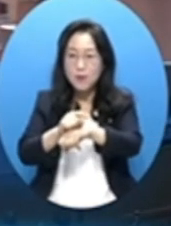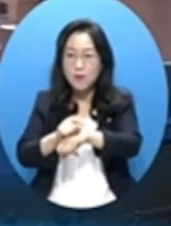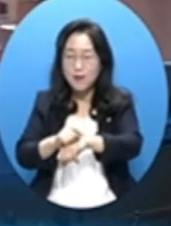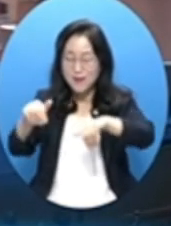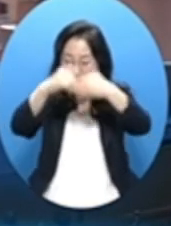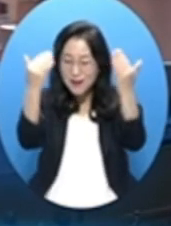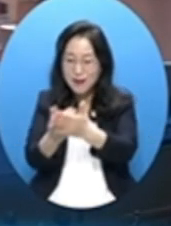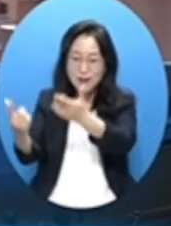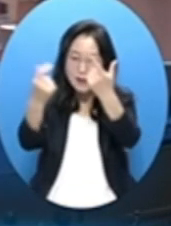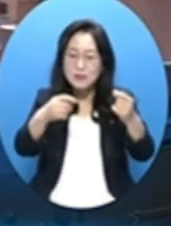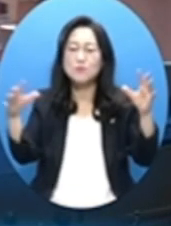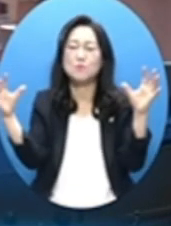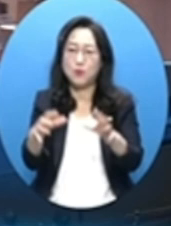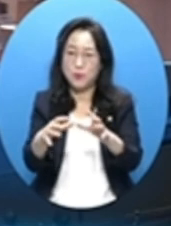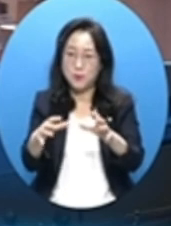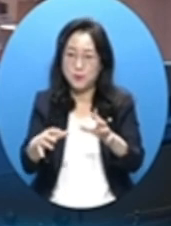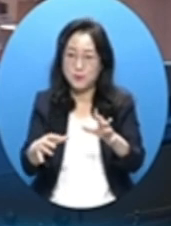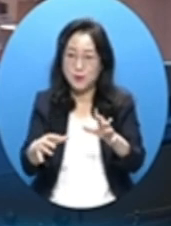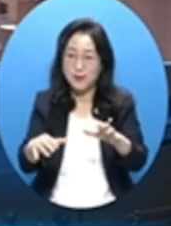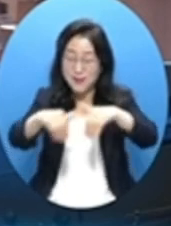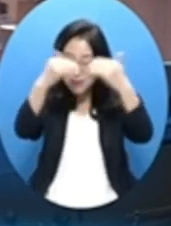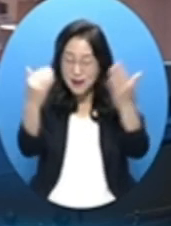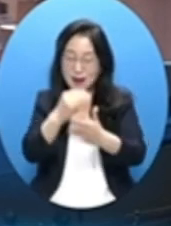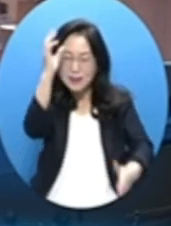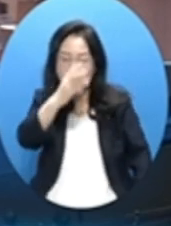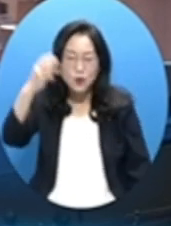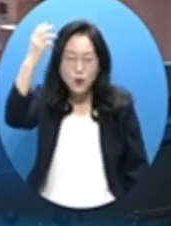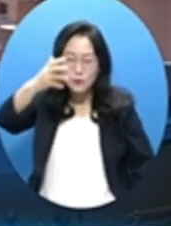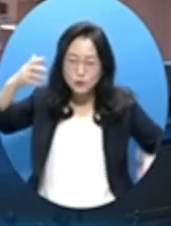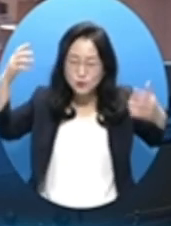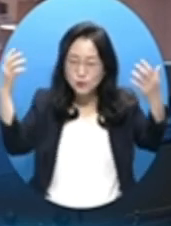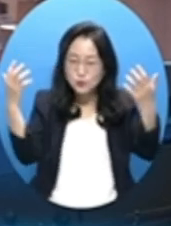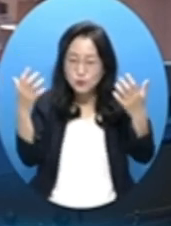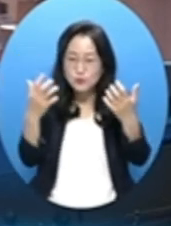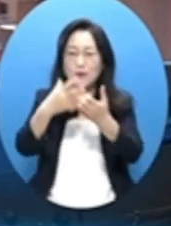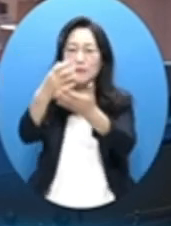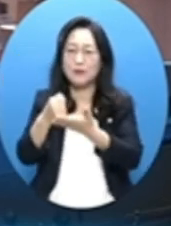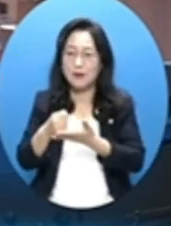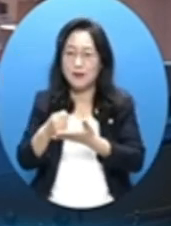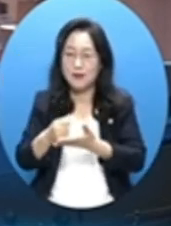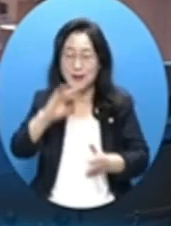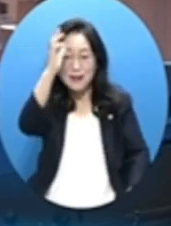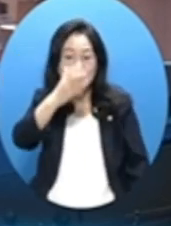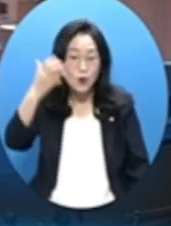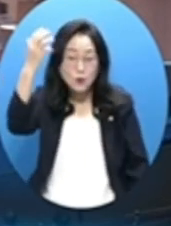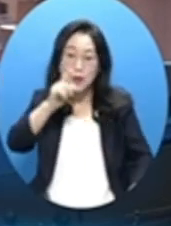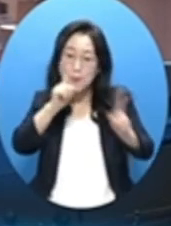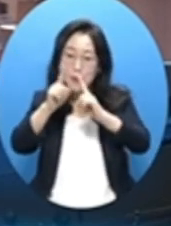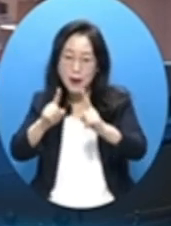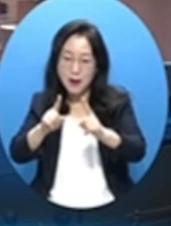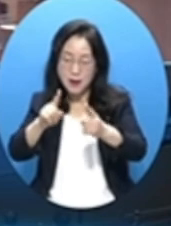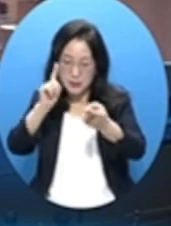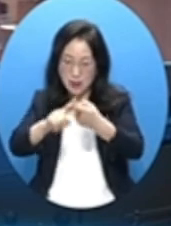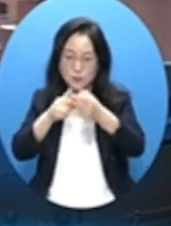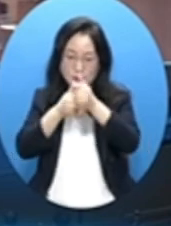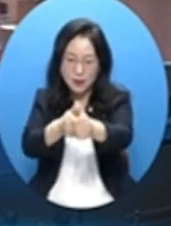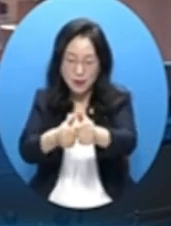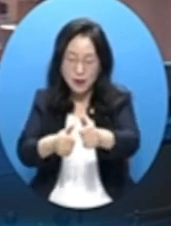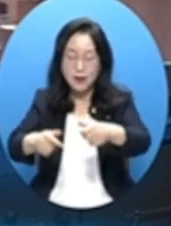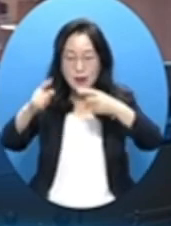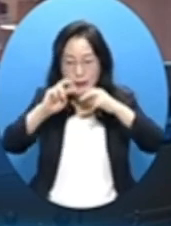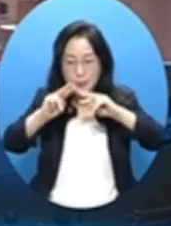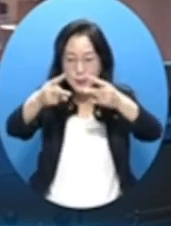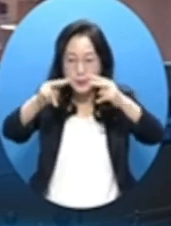다 같이 한 곳에 모였더니 그들이 다 성령의 충만함을 받고 성령이 말하게 하심을 따라 다른